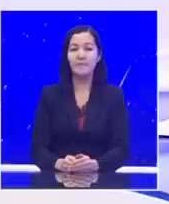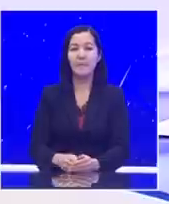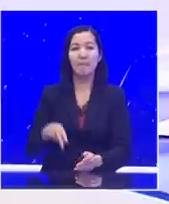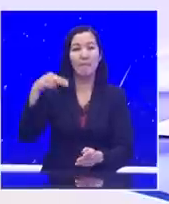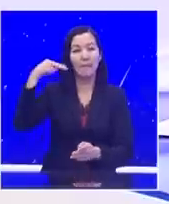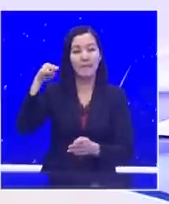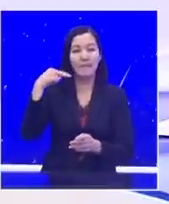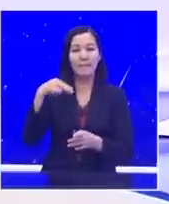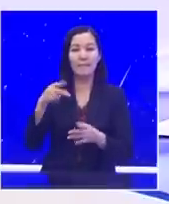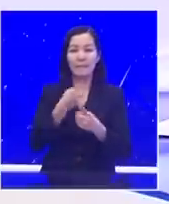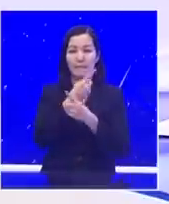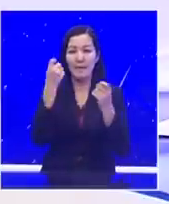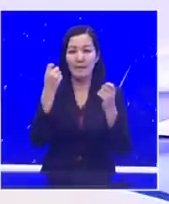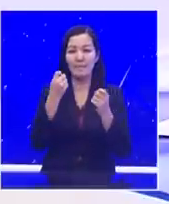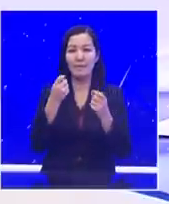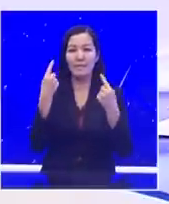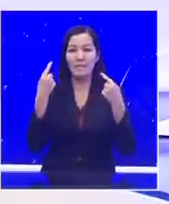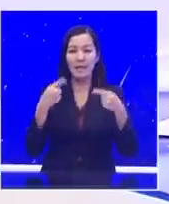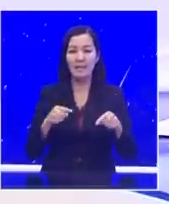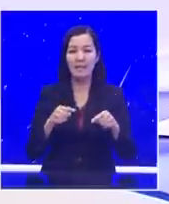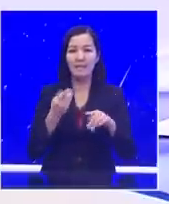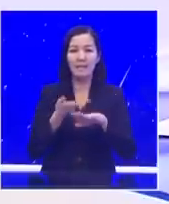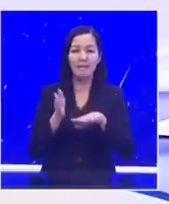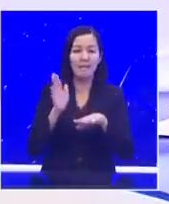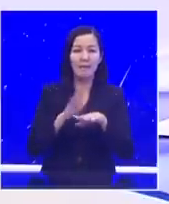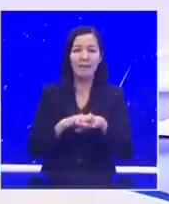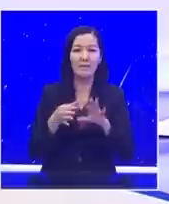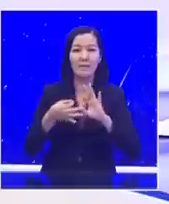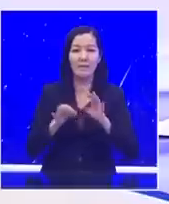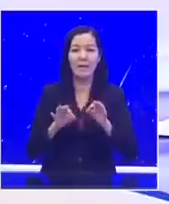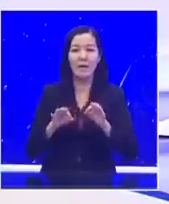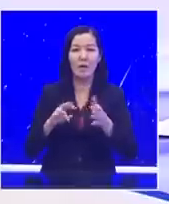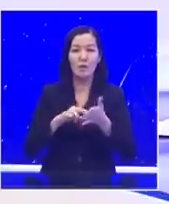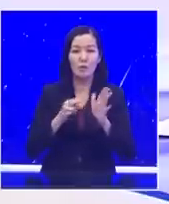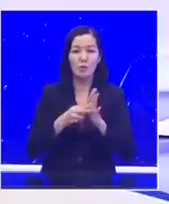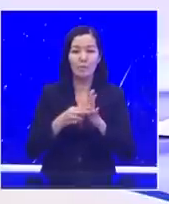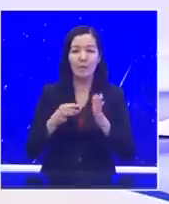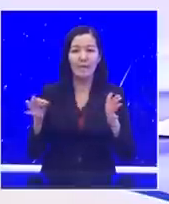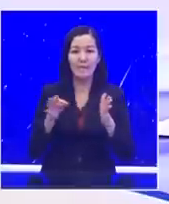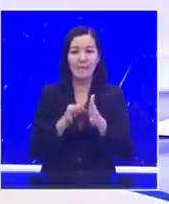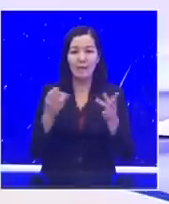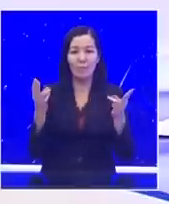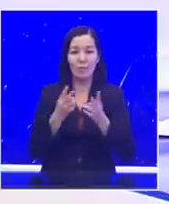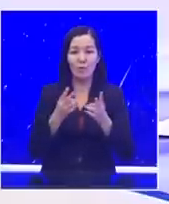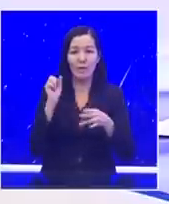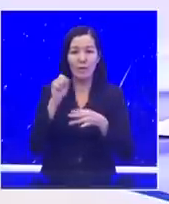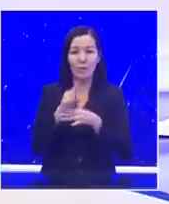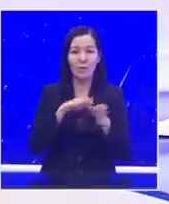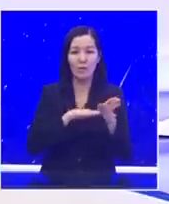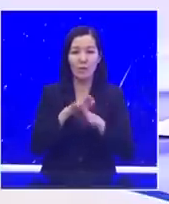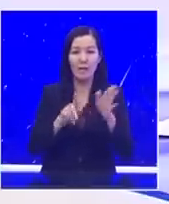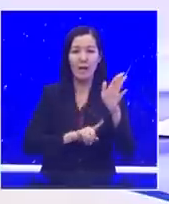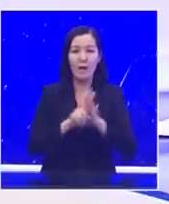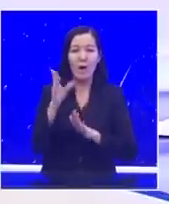Президент мәлімдемесі дағдарыс жағдайындағы нақты іс-қимыл жоспары. Мемлекет басшысы алға қойған мақсат міндеттерді орындауға кіріскен